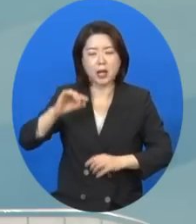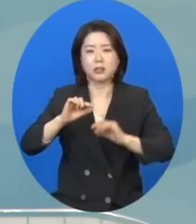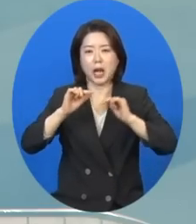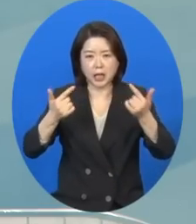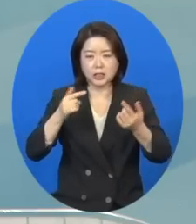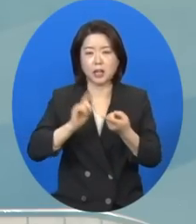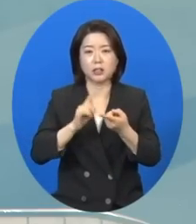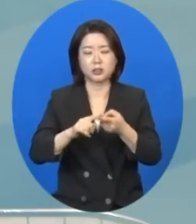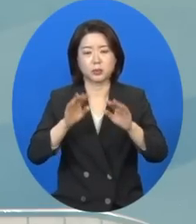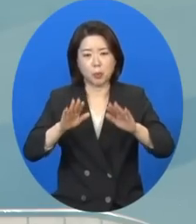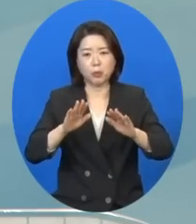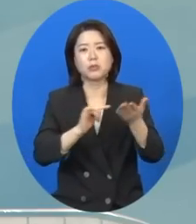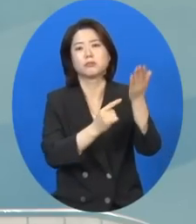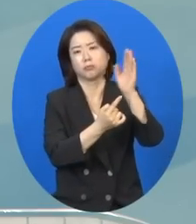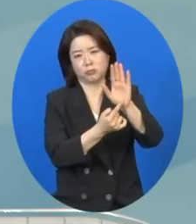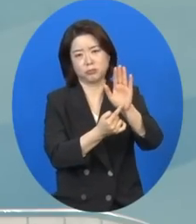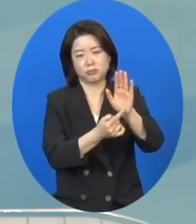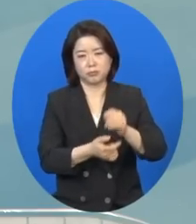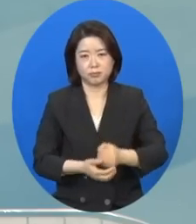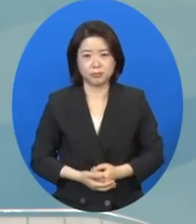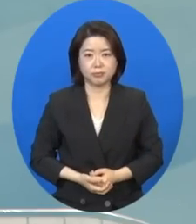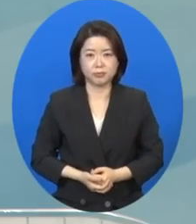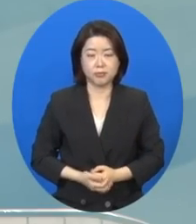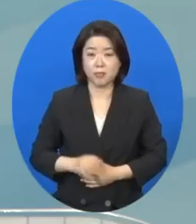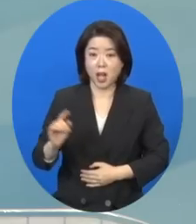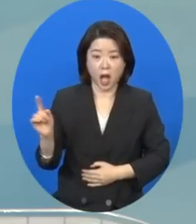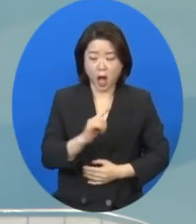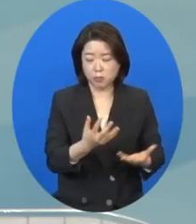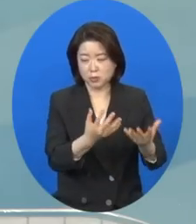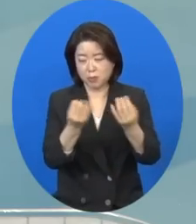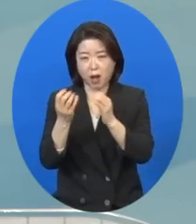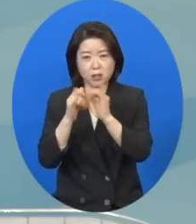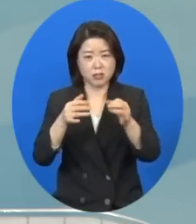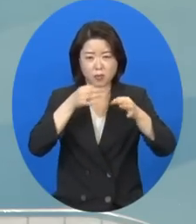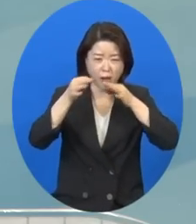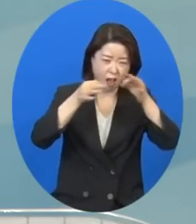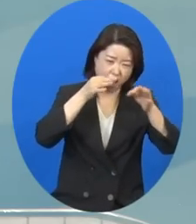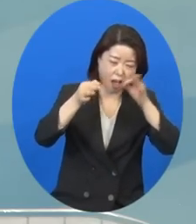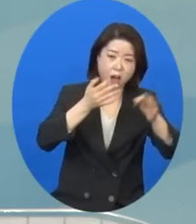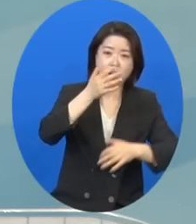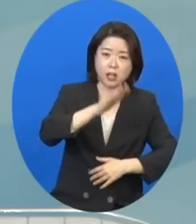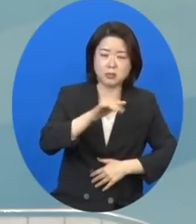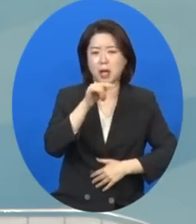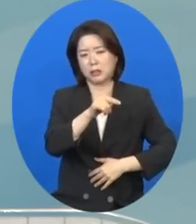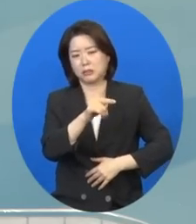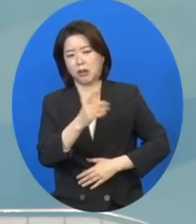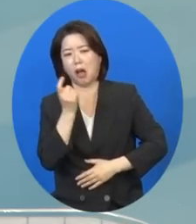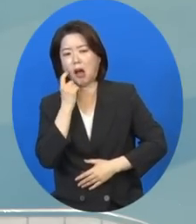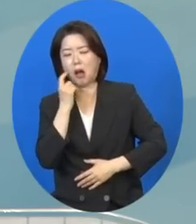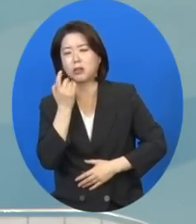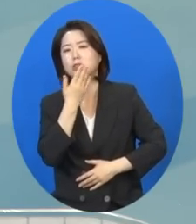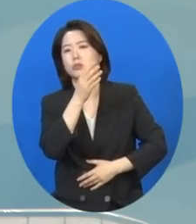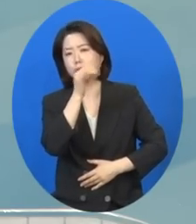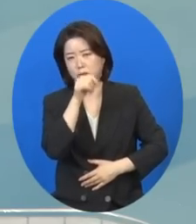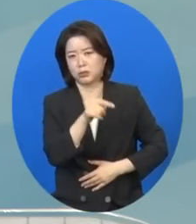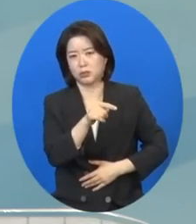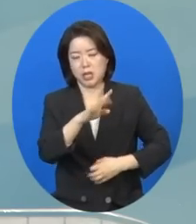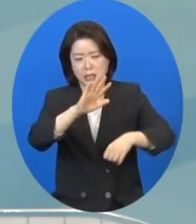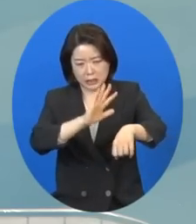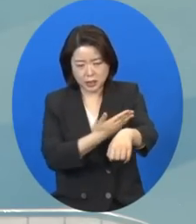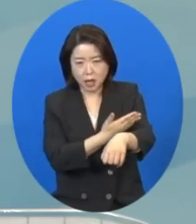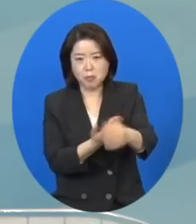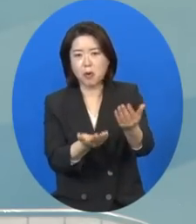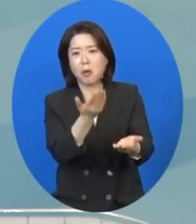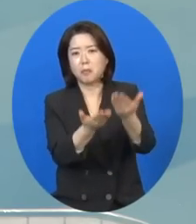오늘의 케이스가 보여주는 것이죠 아무리 많은 사람들이 외친다고 해도 그것은 거짓일 수 있다는 잘못된